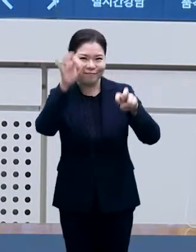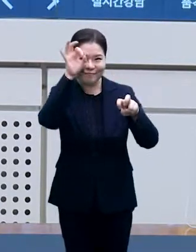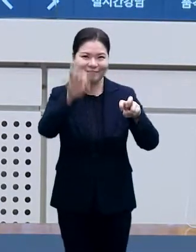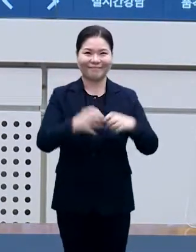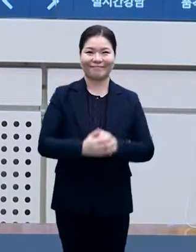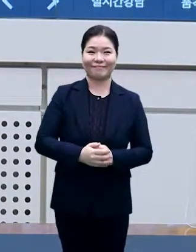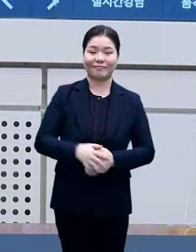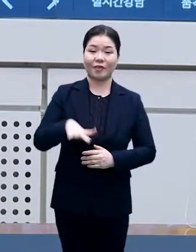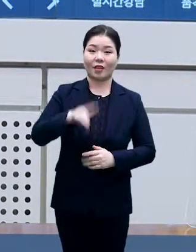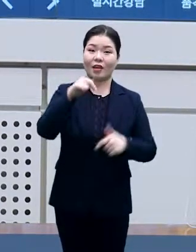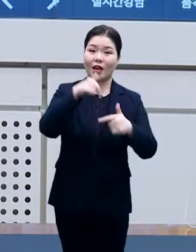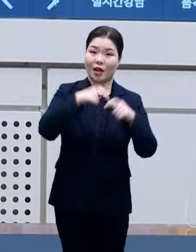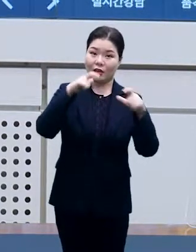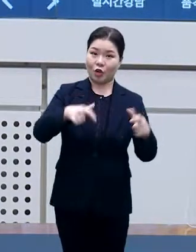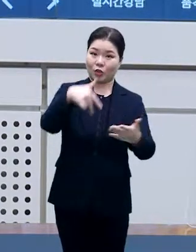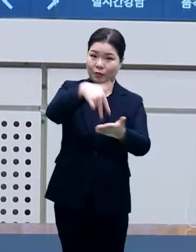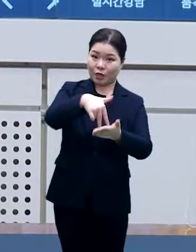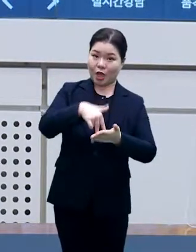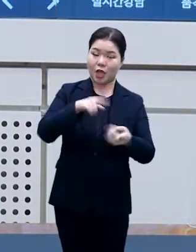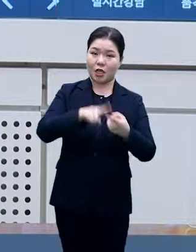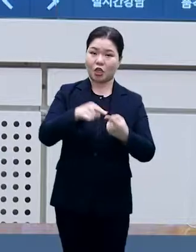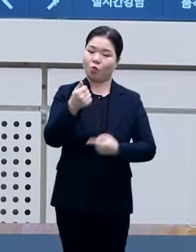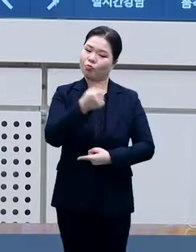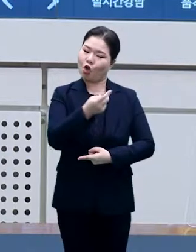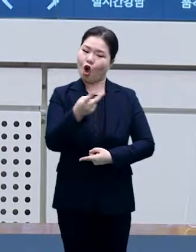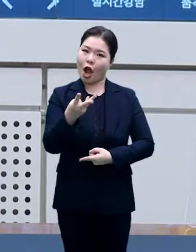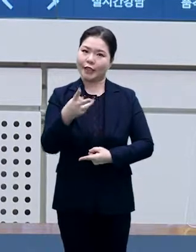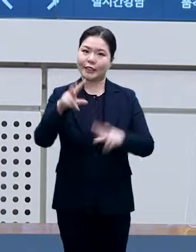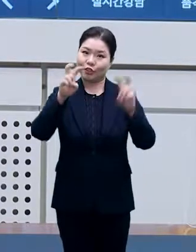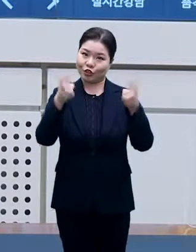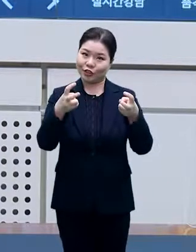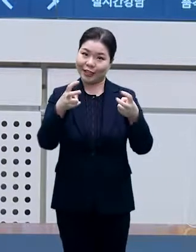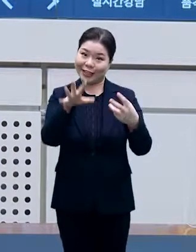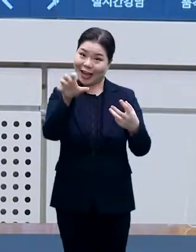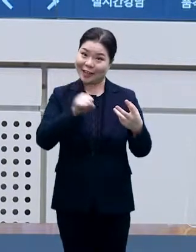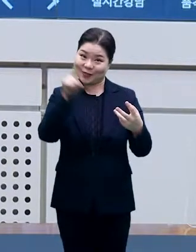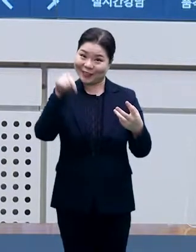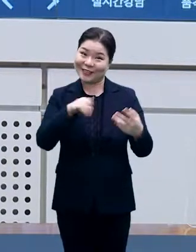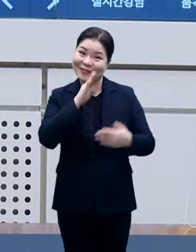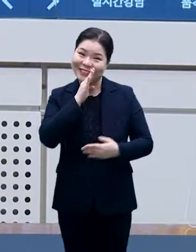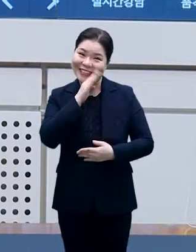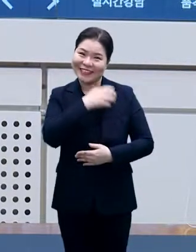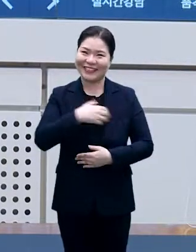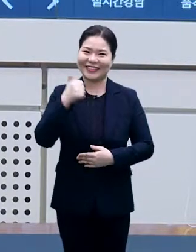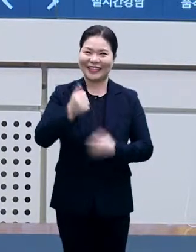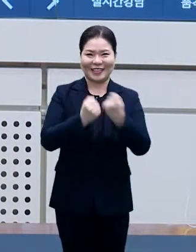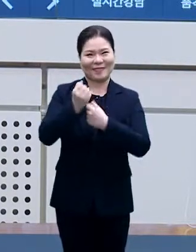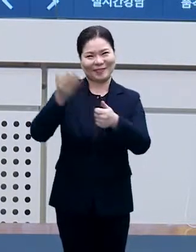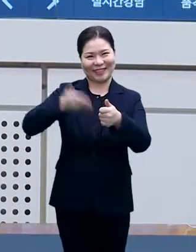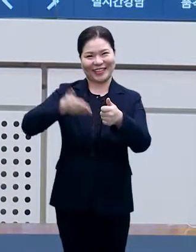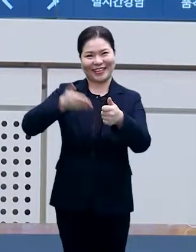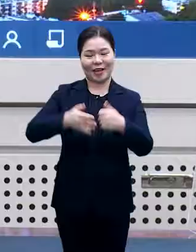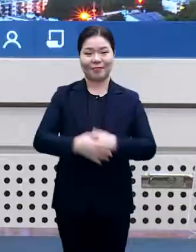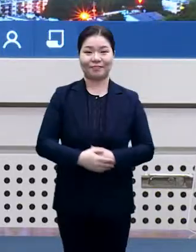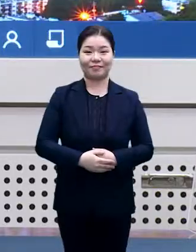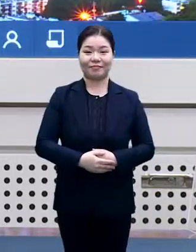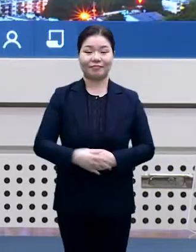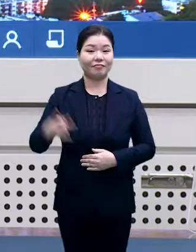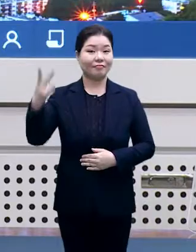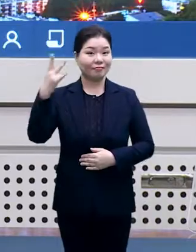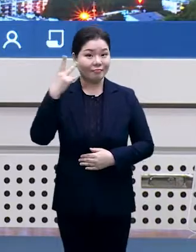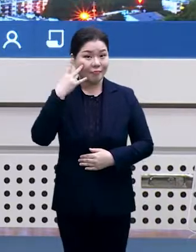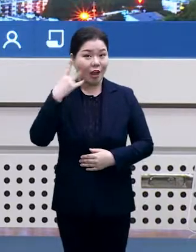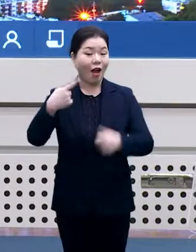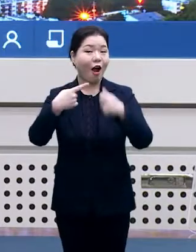들여다보겠습니다. 먼저 강남구의 입장에 대해서 몇 가지 키워드를 뽑아오셨다고요. 구청장님 설명 부탁드리겠습니다. 네,